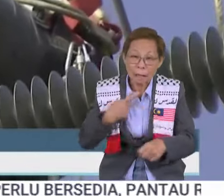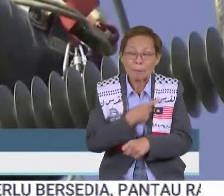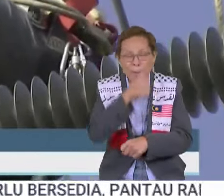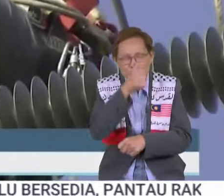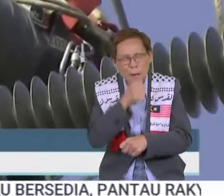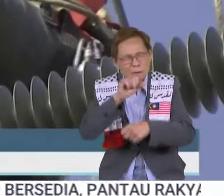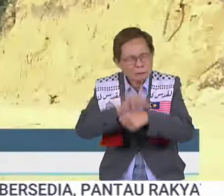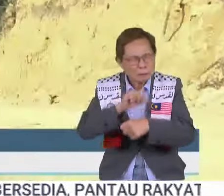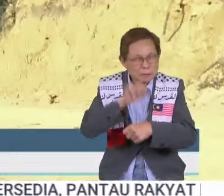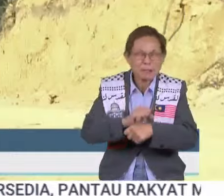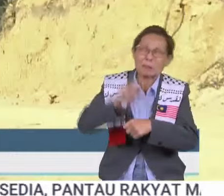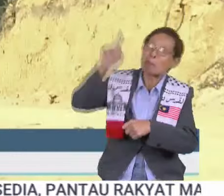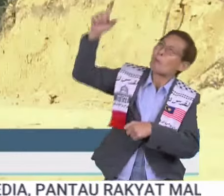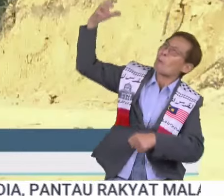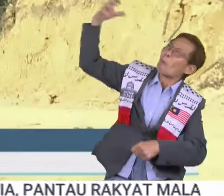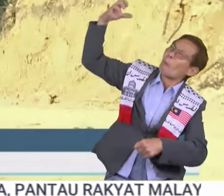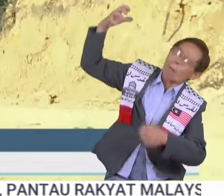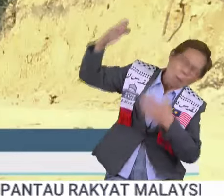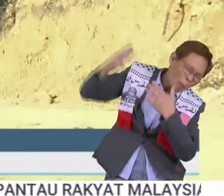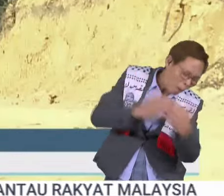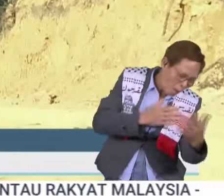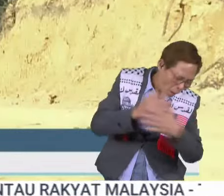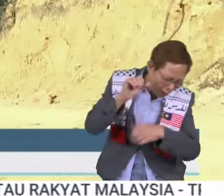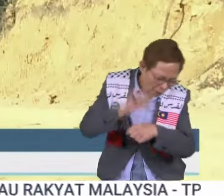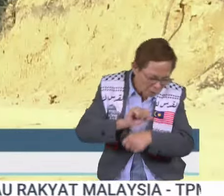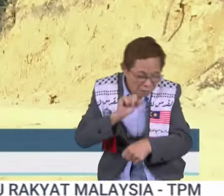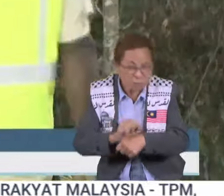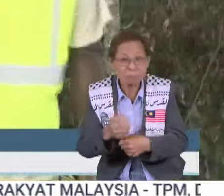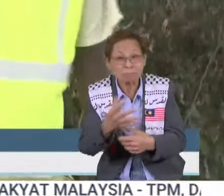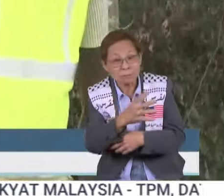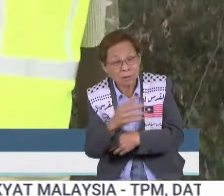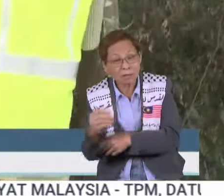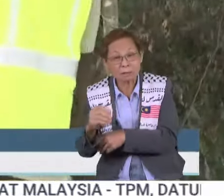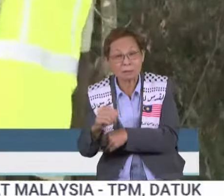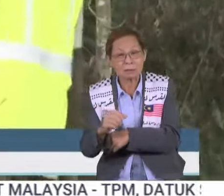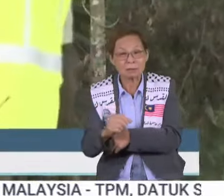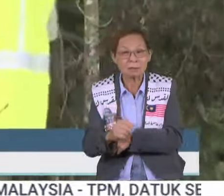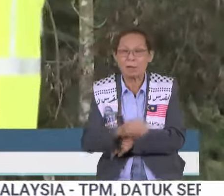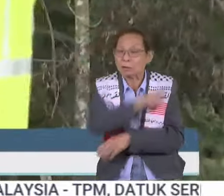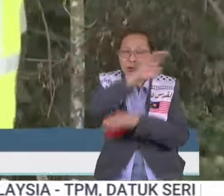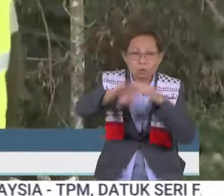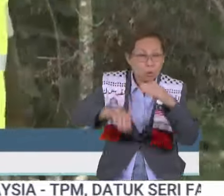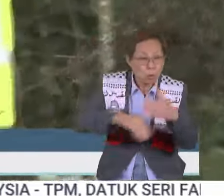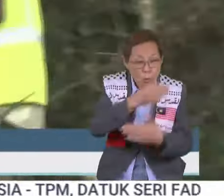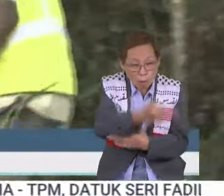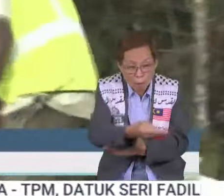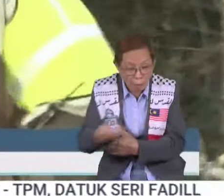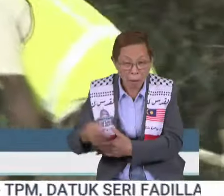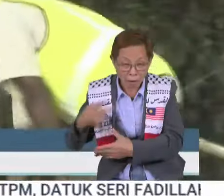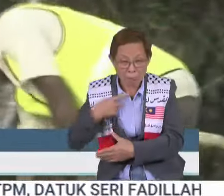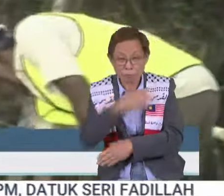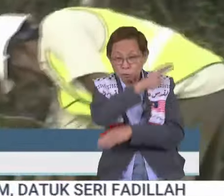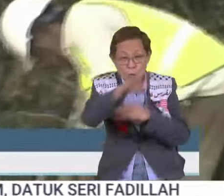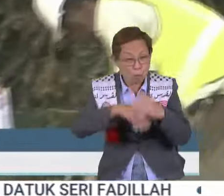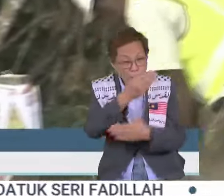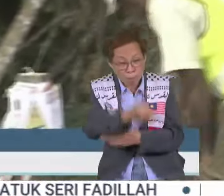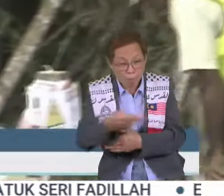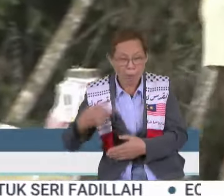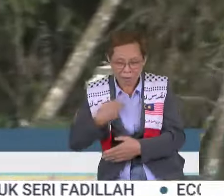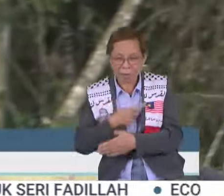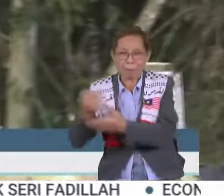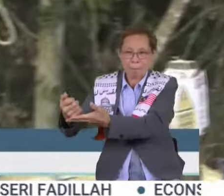dengan cuaca yang panaslah. Daripada segi kerja, daripada segi terkapan semua, kami memang